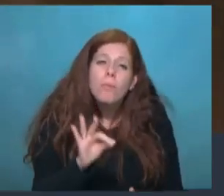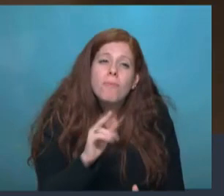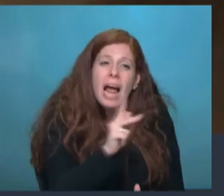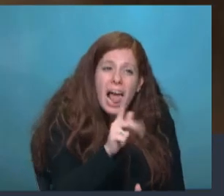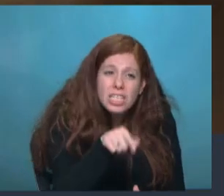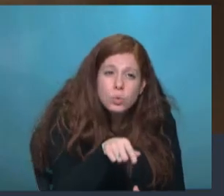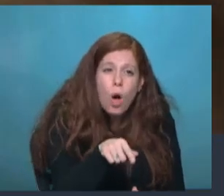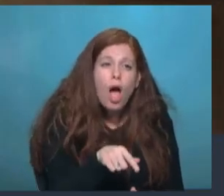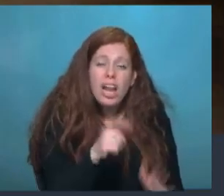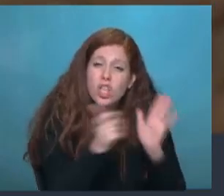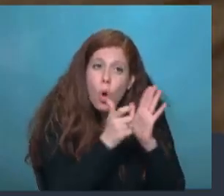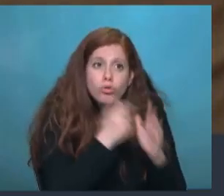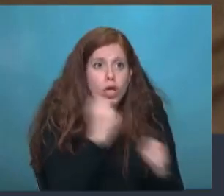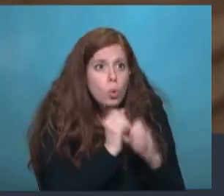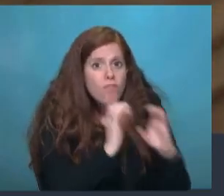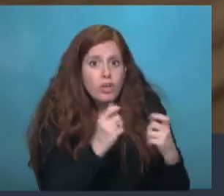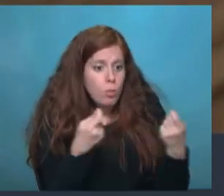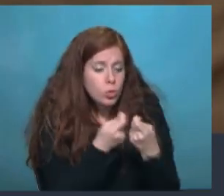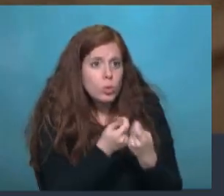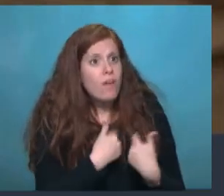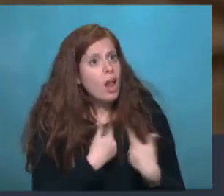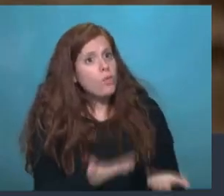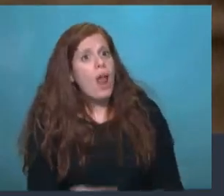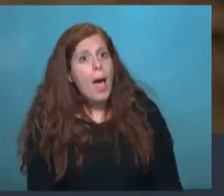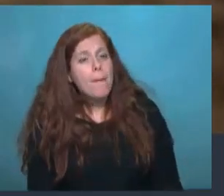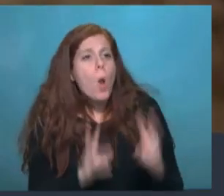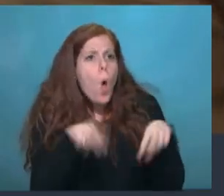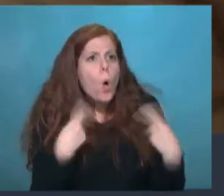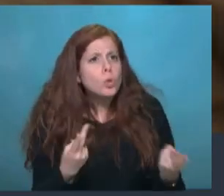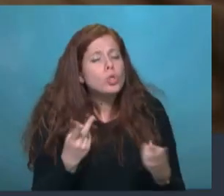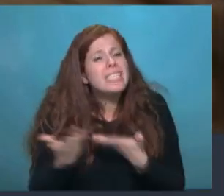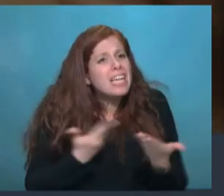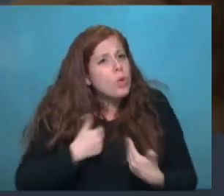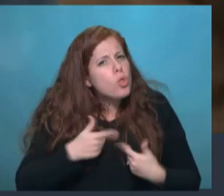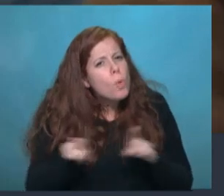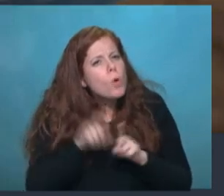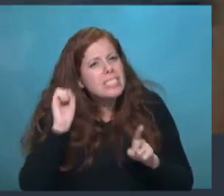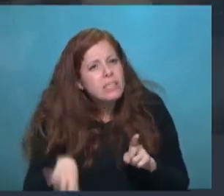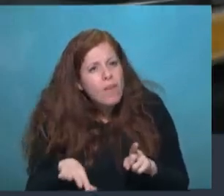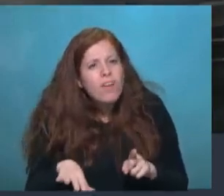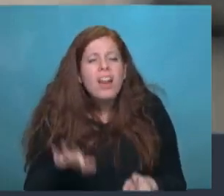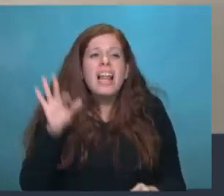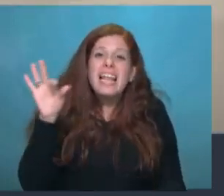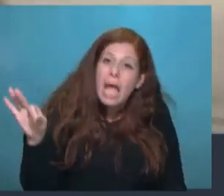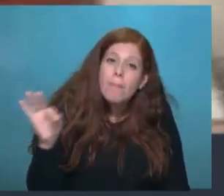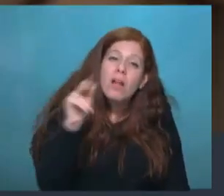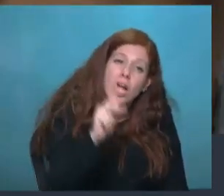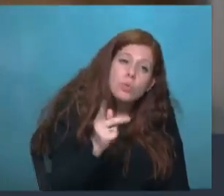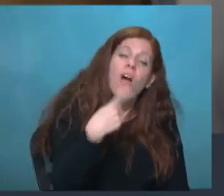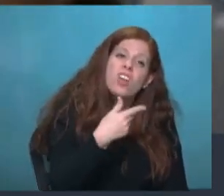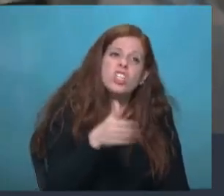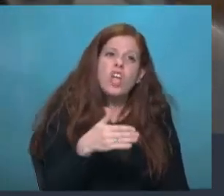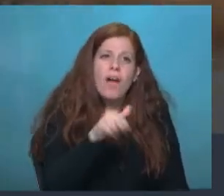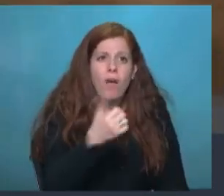מקדשי, לדרוש שיעשו כביש במשותף לנו ולכם. לא יכול להיות שיתייחסו אלינו כמו זבל לטייבה, לקלנסוע ולשער אפרים.